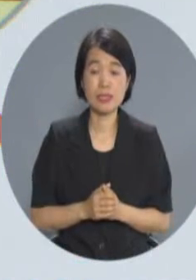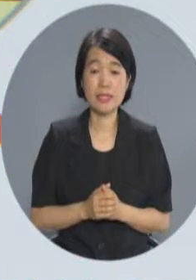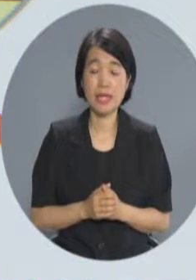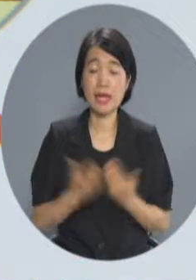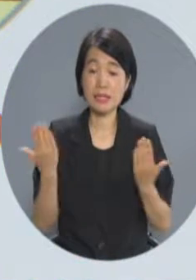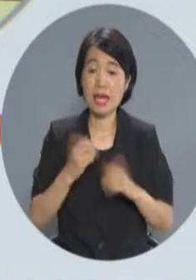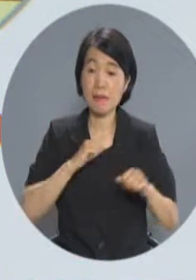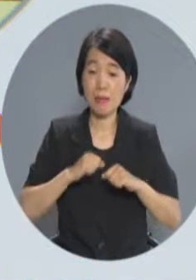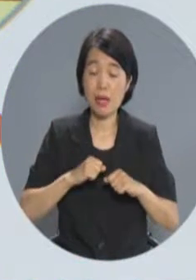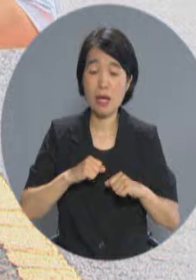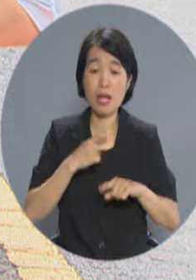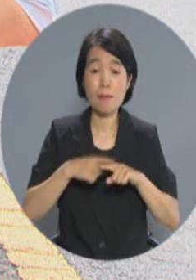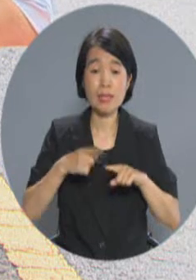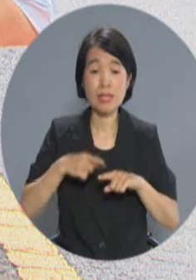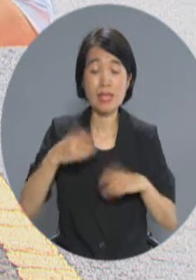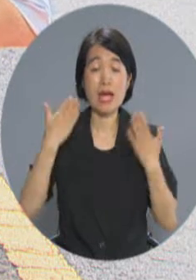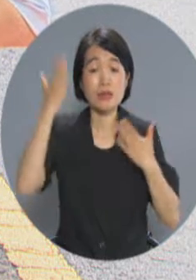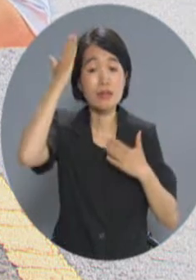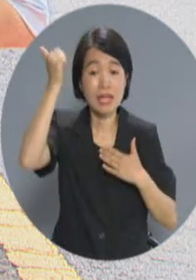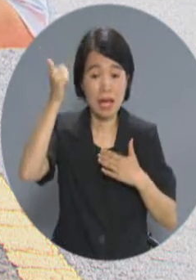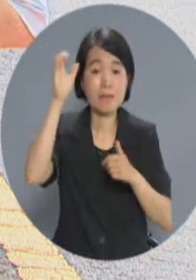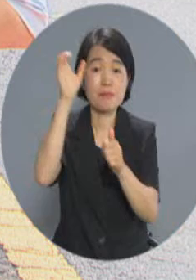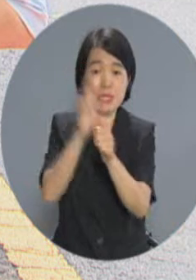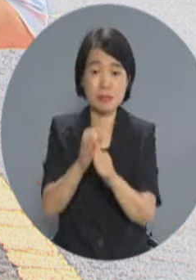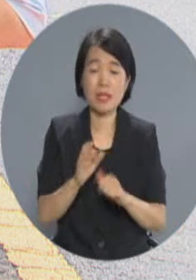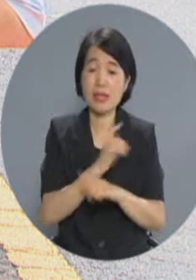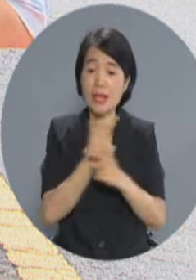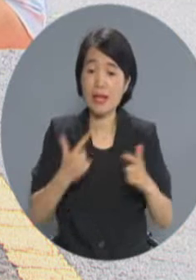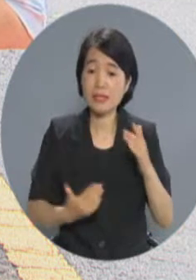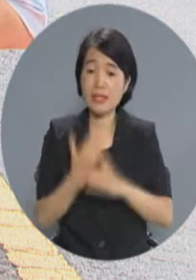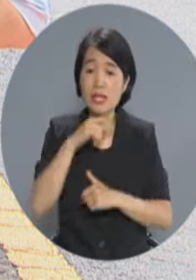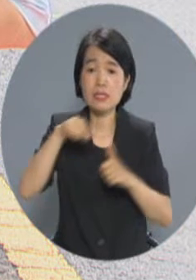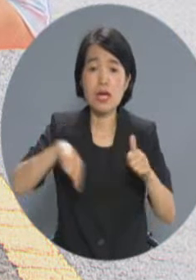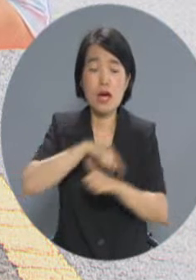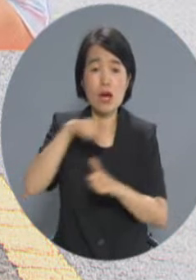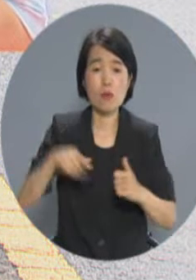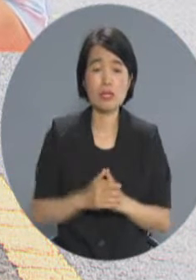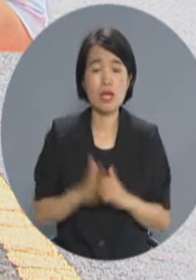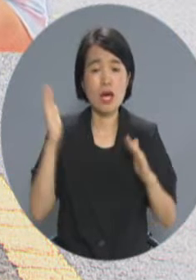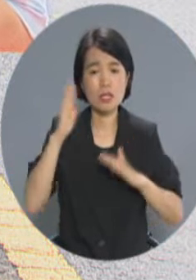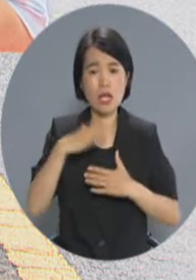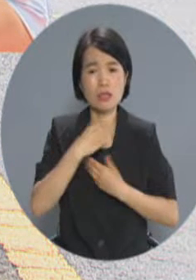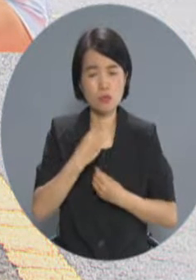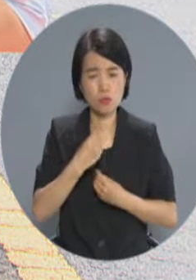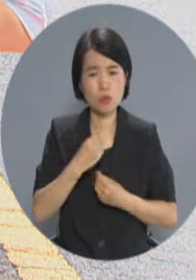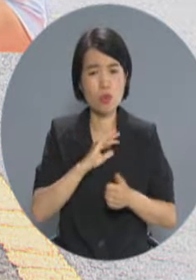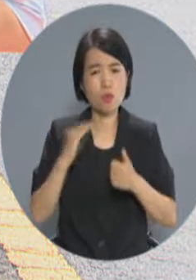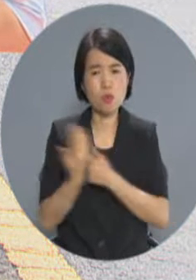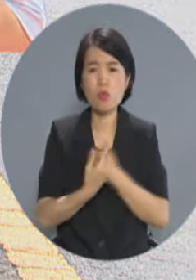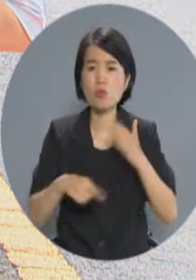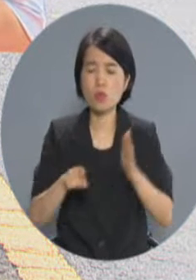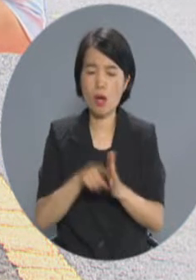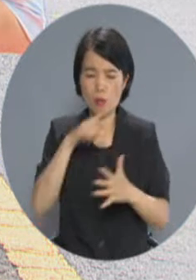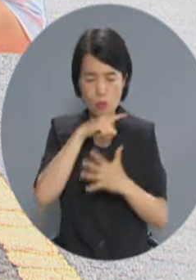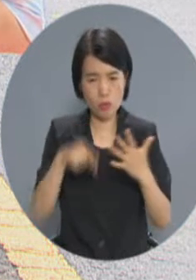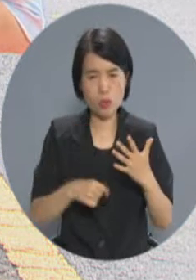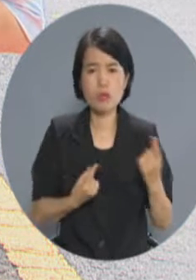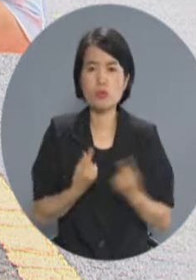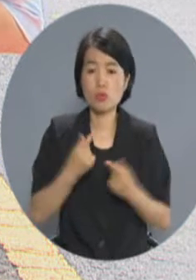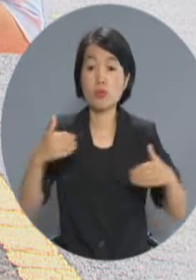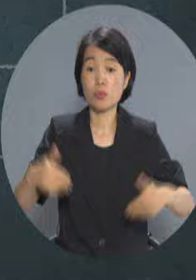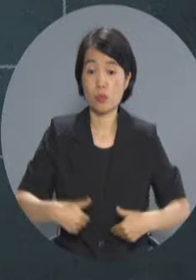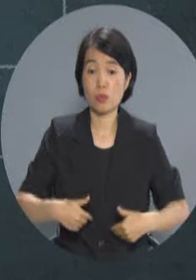맡겨진 상태 예측하지 어려운 각종 재해 상황 속에서 우리 아이들의 안전 확보를 위한 메뉴얼 재조정이